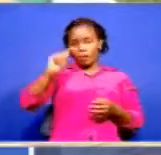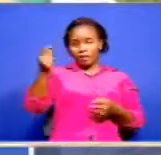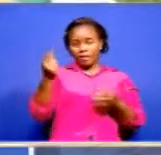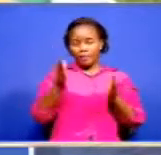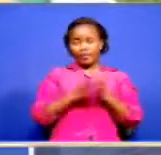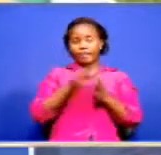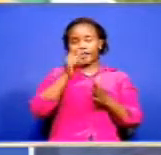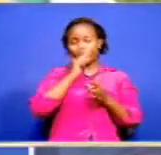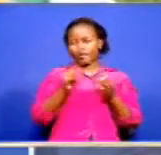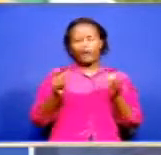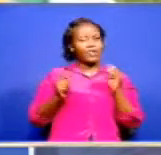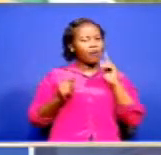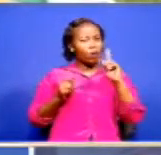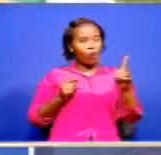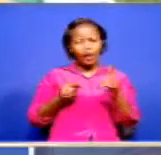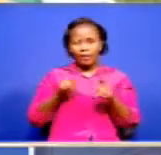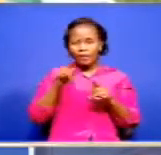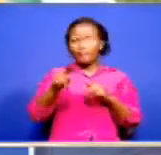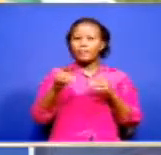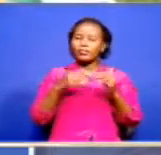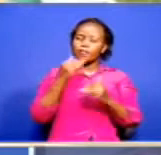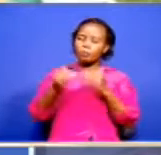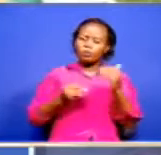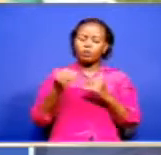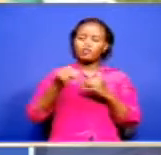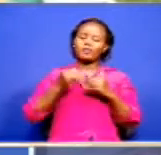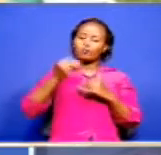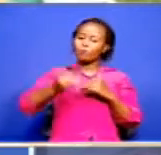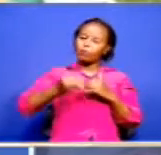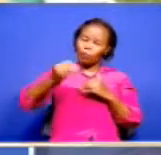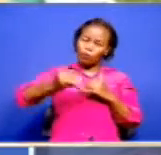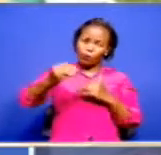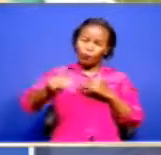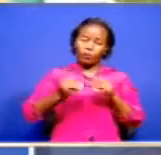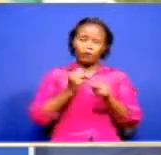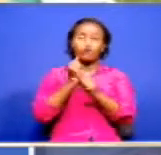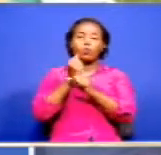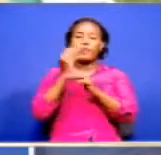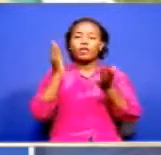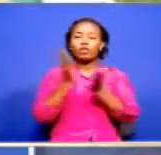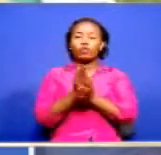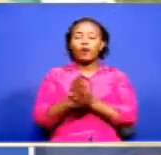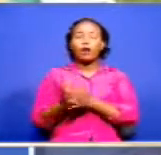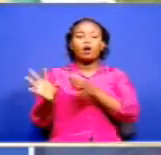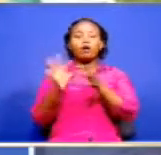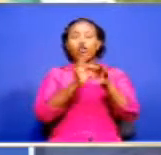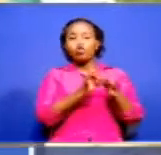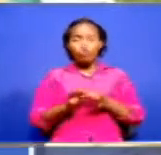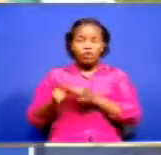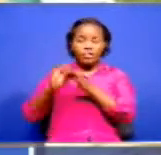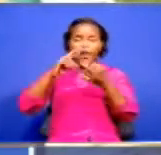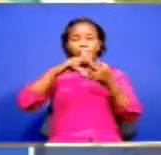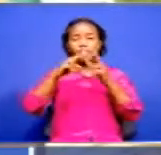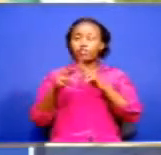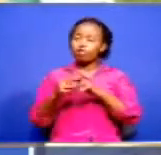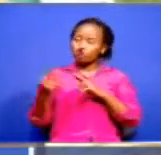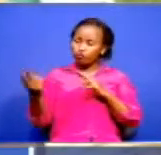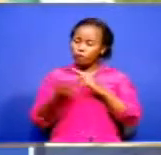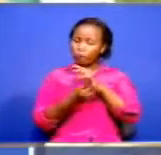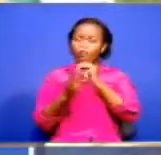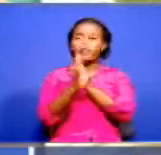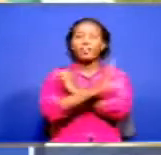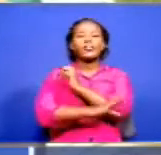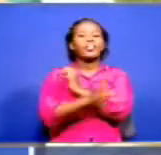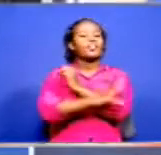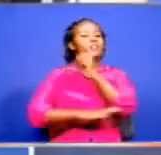hii itaenda mbali sana kuhakikisha ya kwamba uhusiano wa nchi zetu mbili